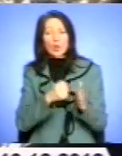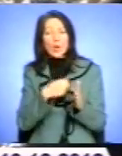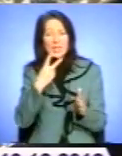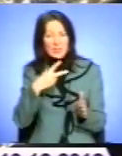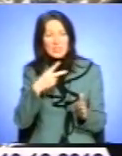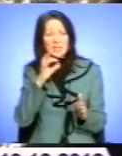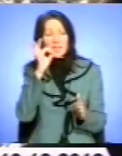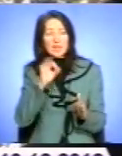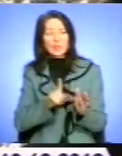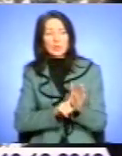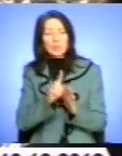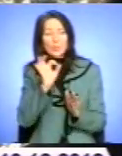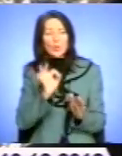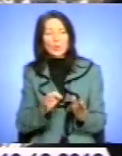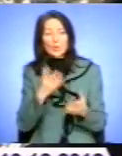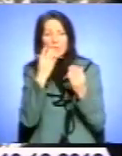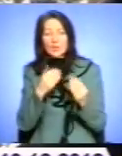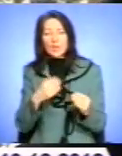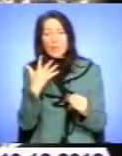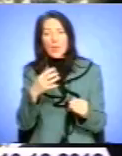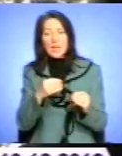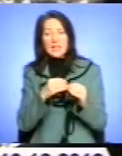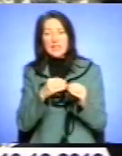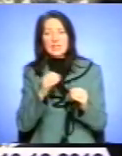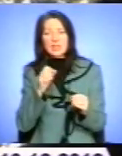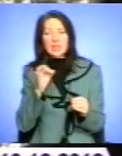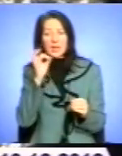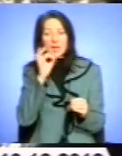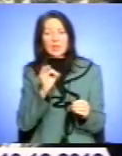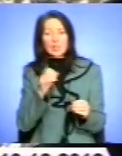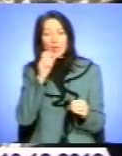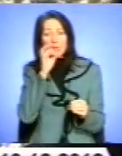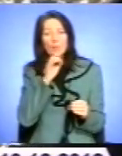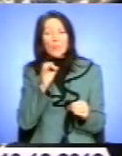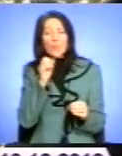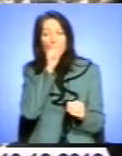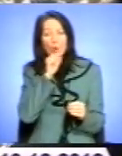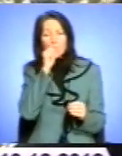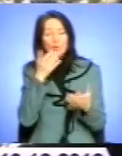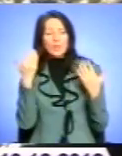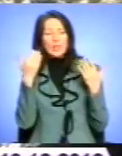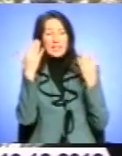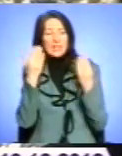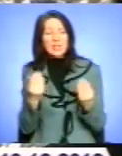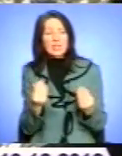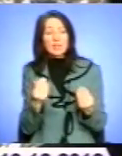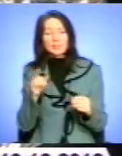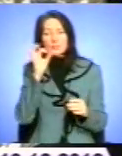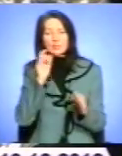морозу, денні будуть в межах від 5 до 10 градусів морозу. І на вихідні температурні показники